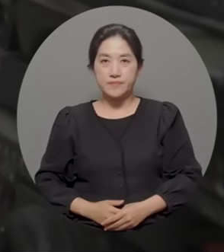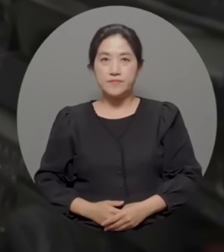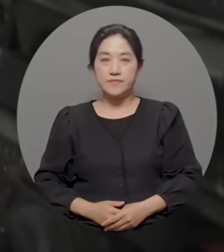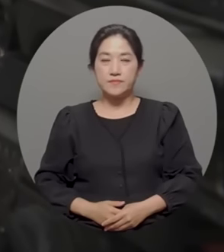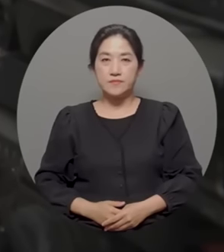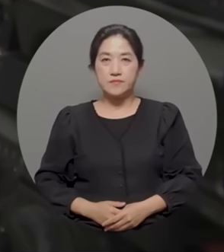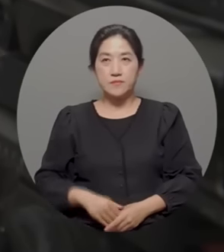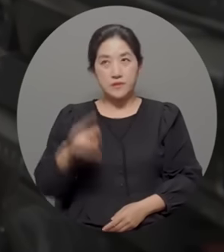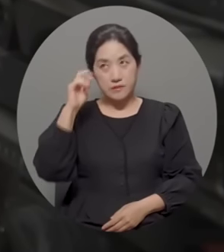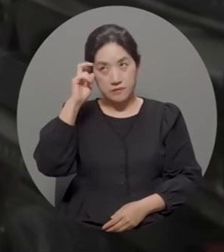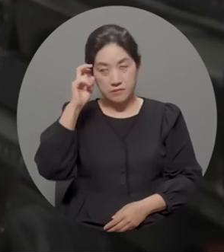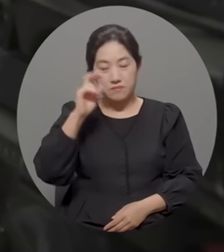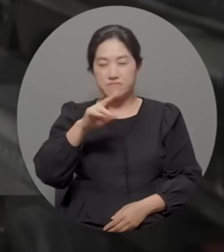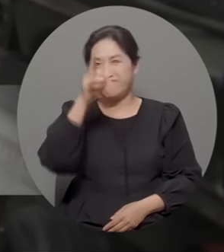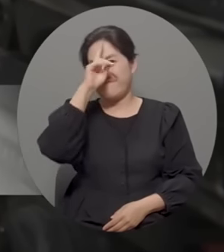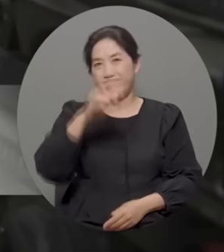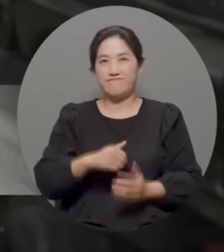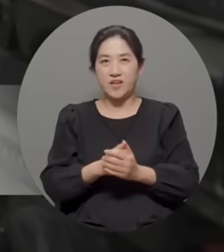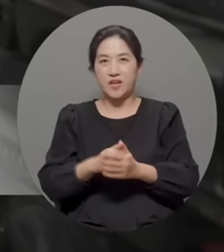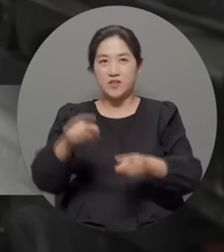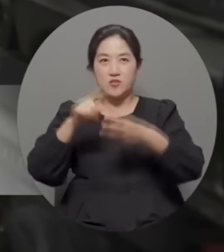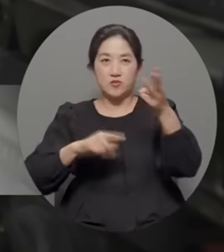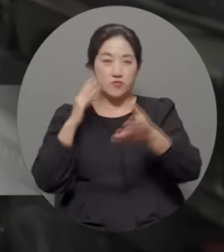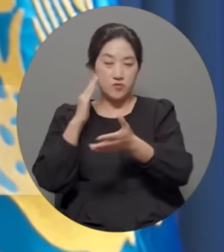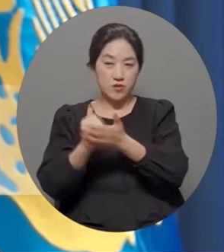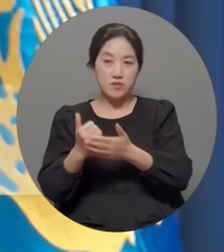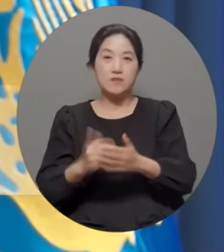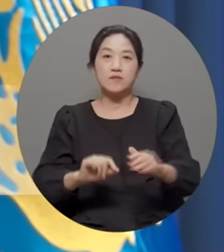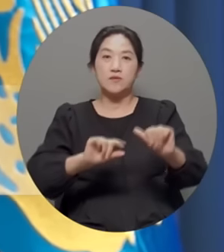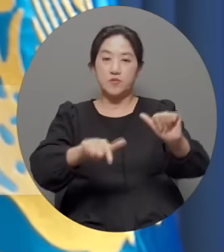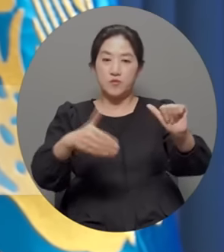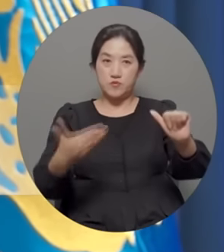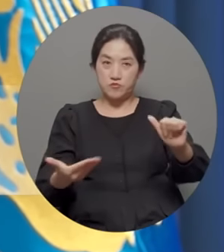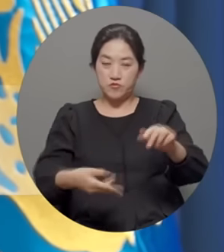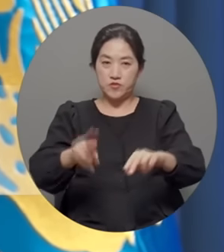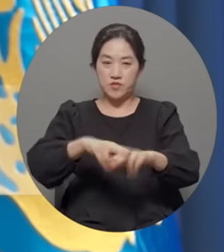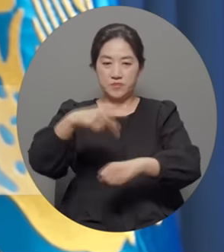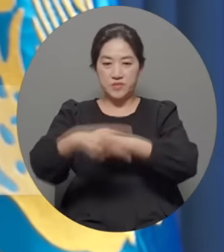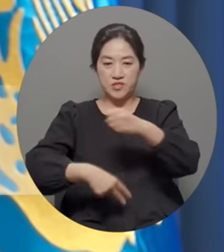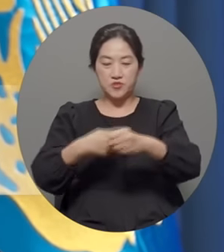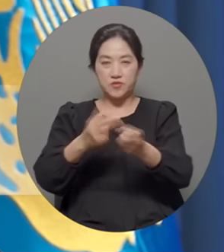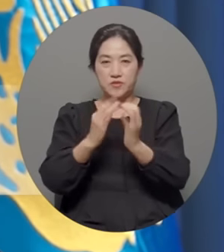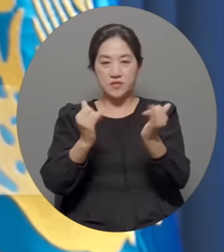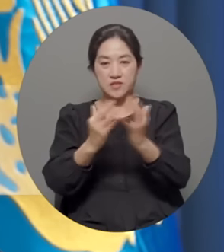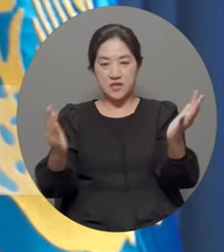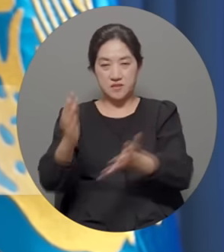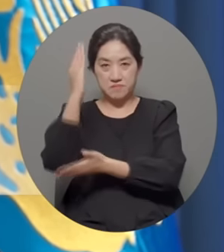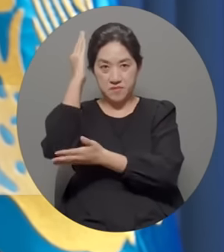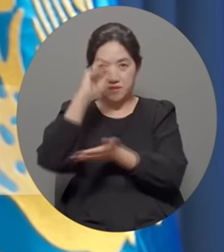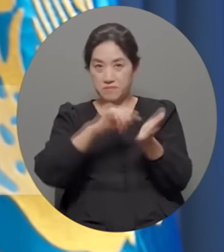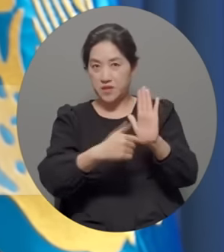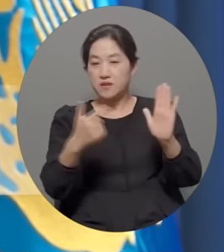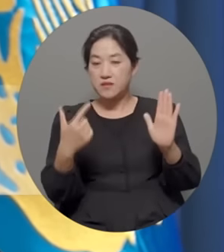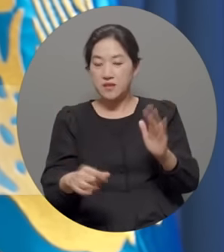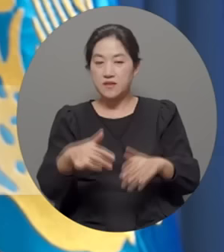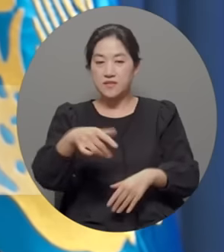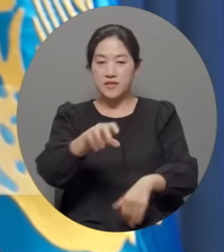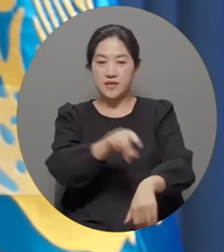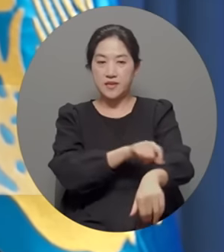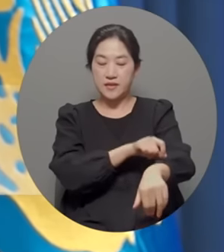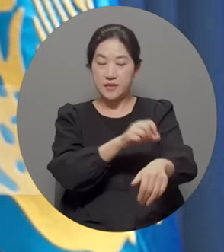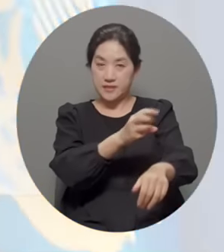이변은 없었습니다. 윤석열 대통령은 지난 9일 취임 2주년 기자회견에서 예고했던 대로 최상병 특검법에